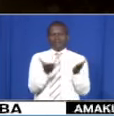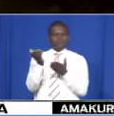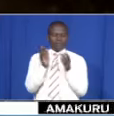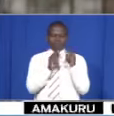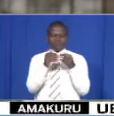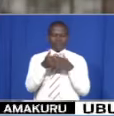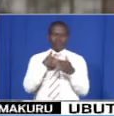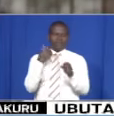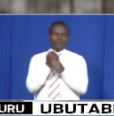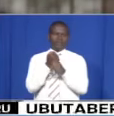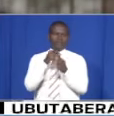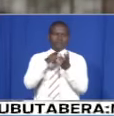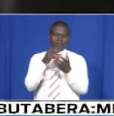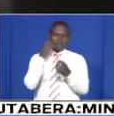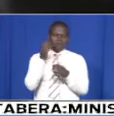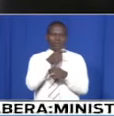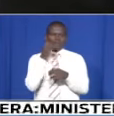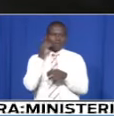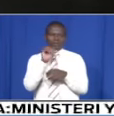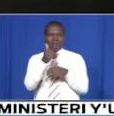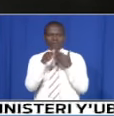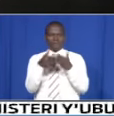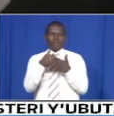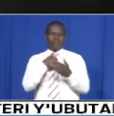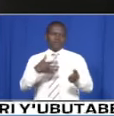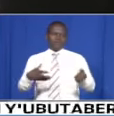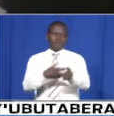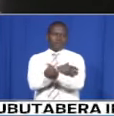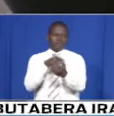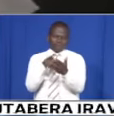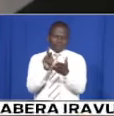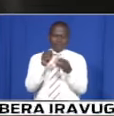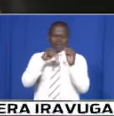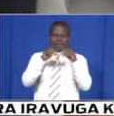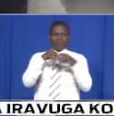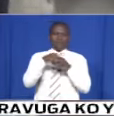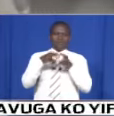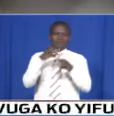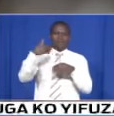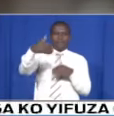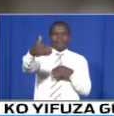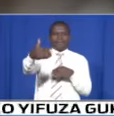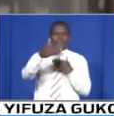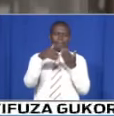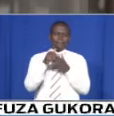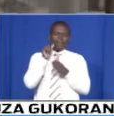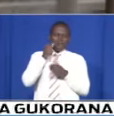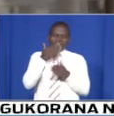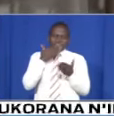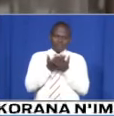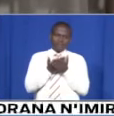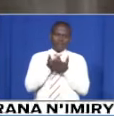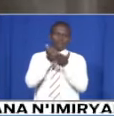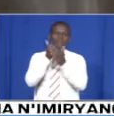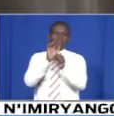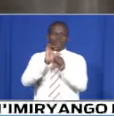bafite akazi bahemberwa ku kwezi n'undi wese ubishaka ufite ubushobozi bwo gutanga imisanzu ye ku buryo buhoraho ikigega ejo heza kitezweho